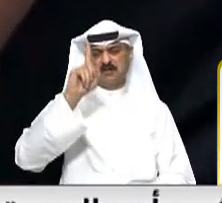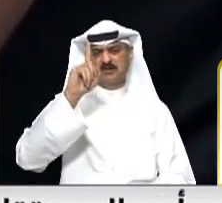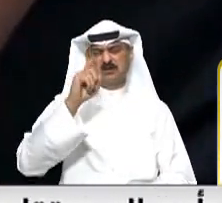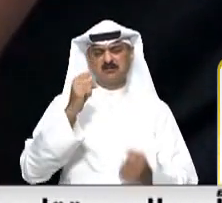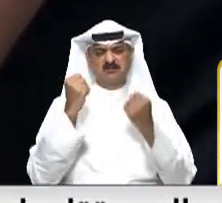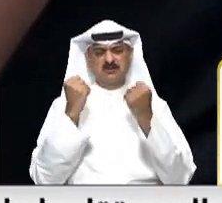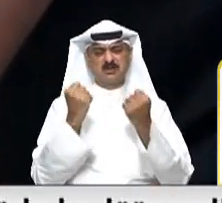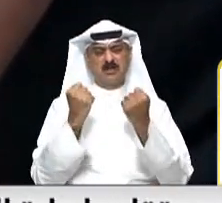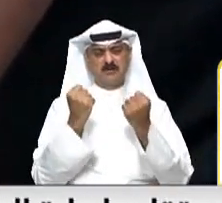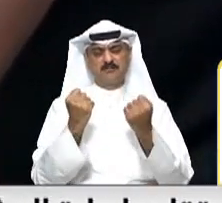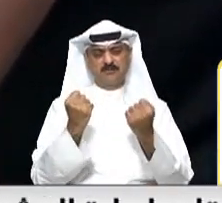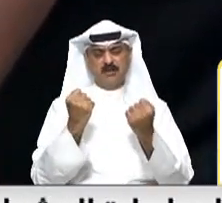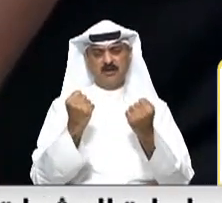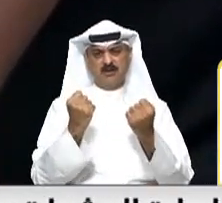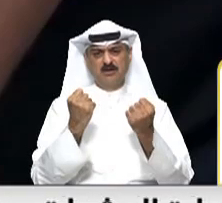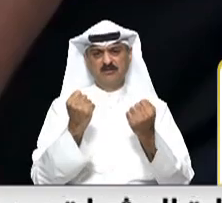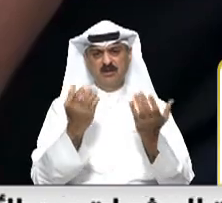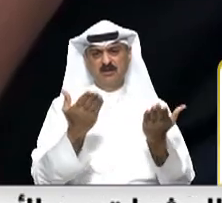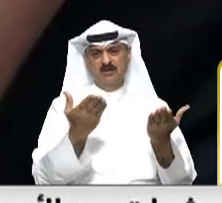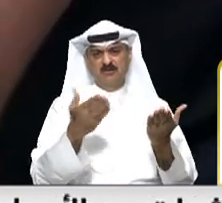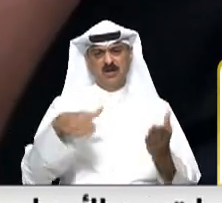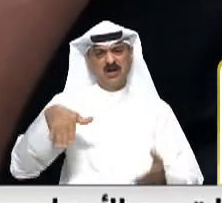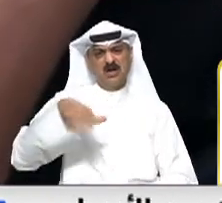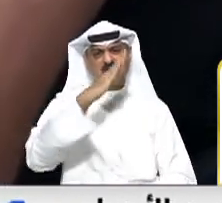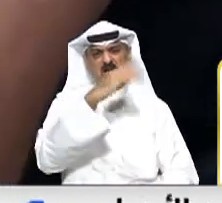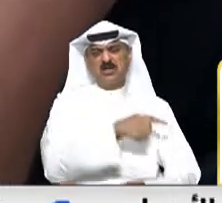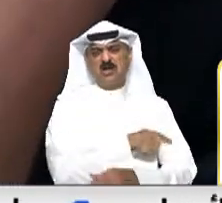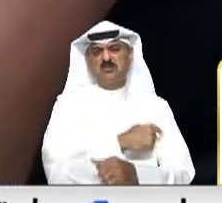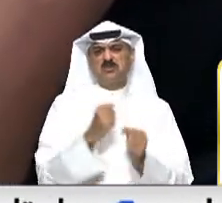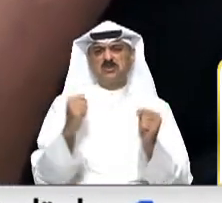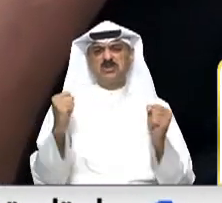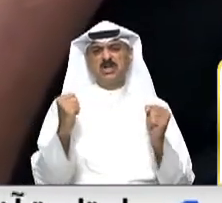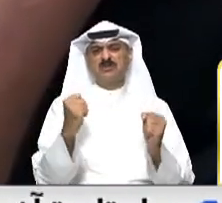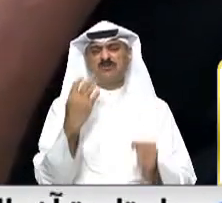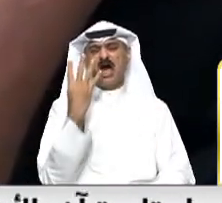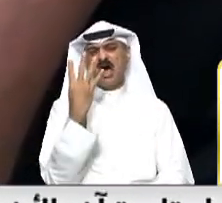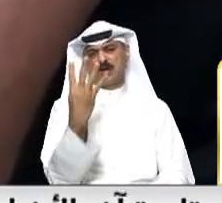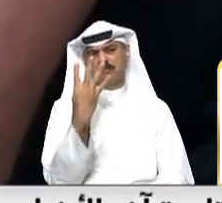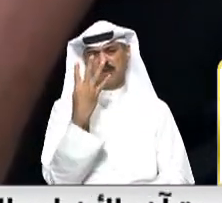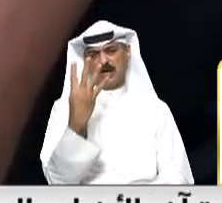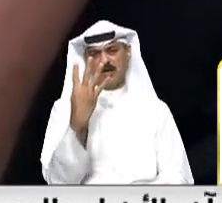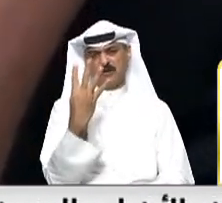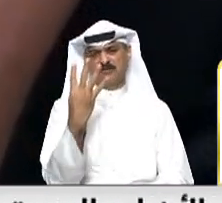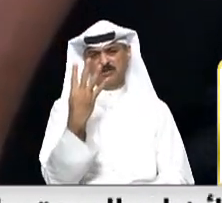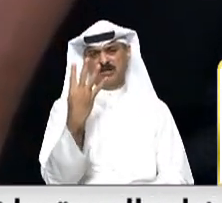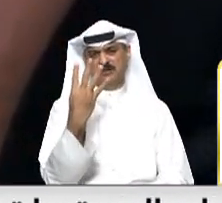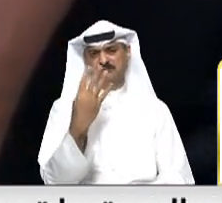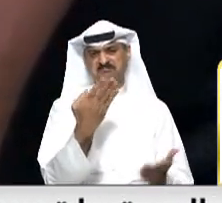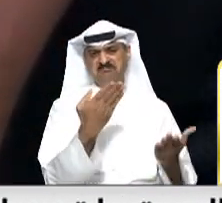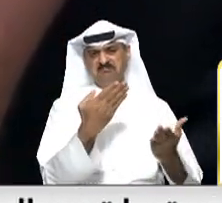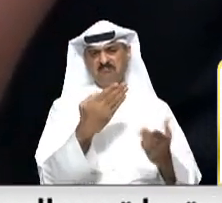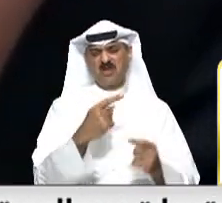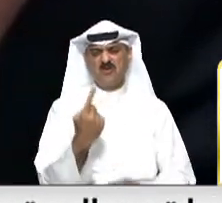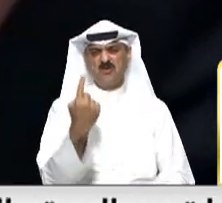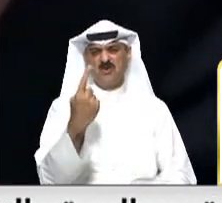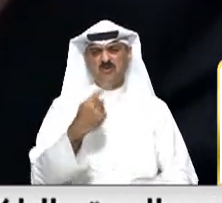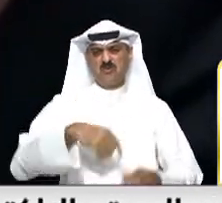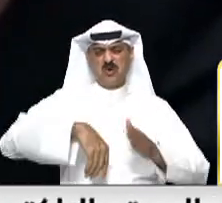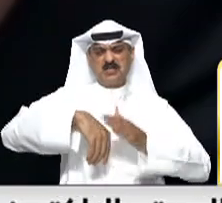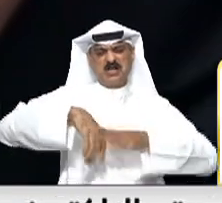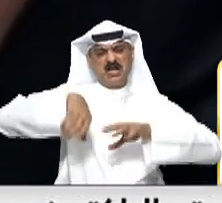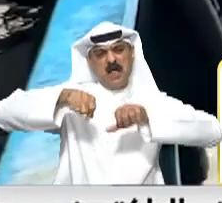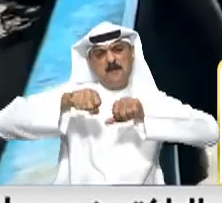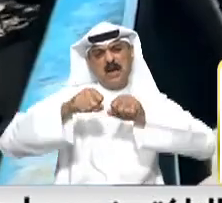حرق، 2، واحد عمره 2 والثاني 4، والأم كسر فيها كسور وبنت الثاني كسور وحروق